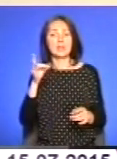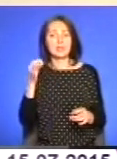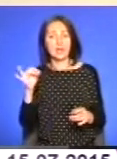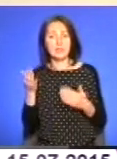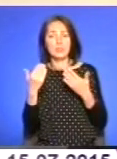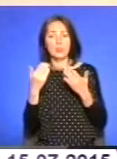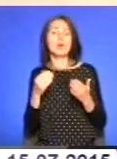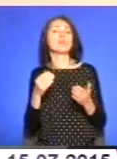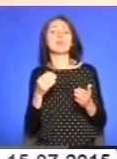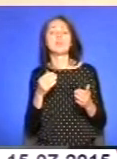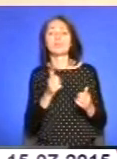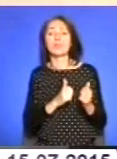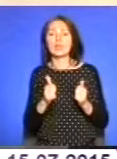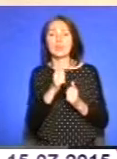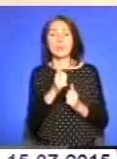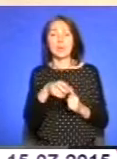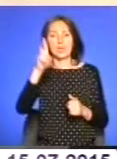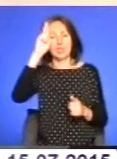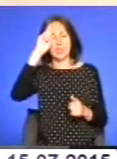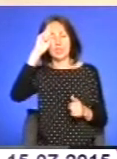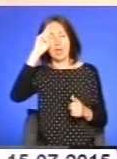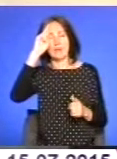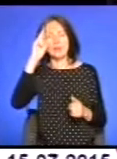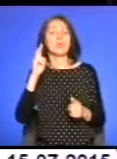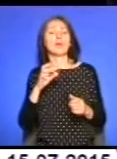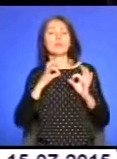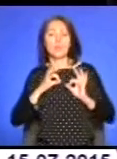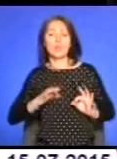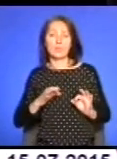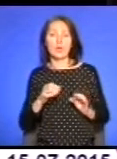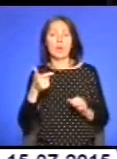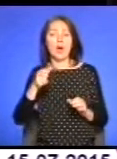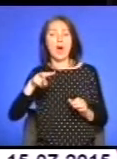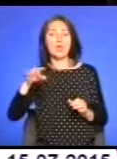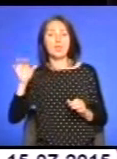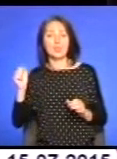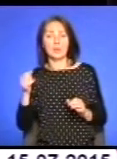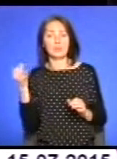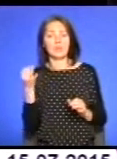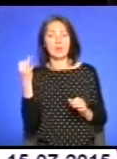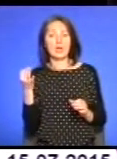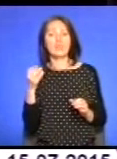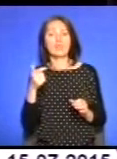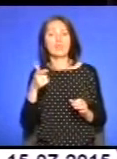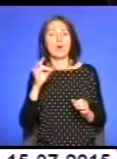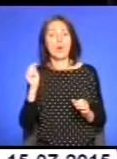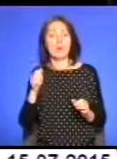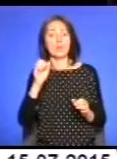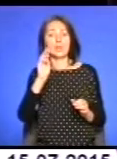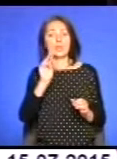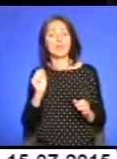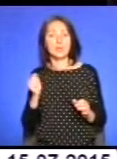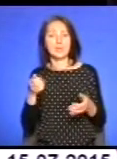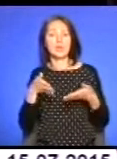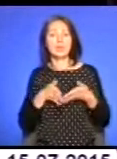передовими, скажімо, державними мужами Галичини того часу. Цікаво, що граф Андрей Шептицький народився у златинізованій